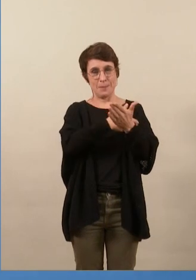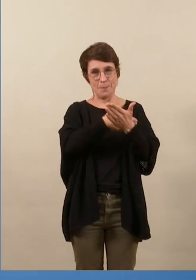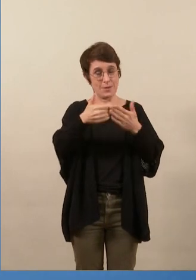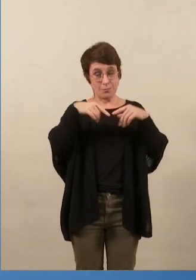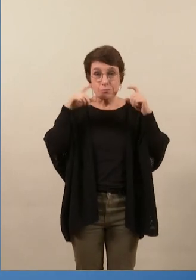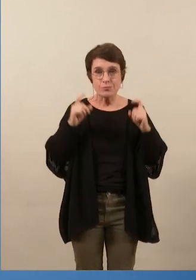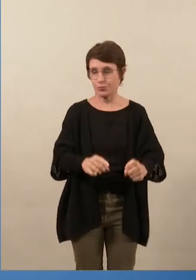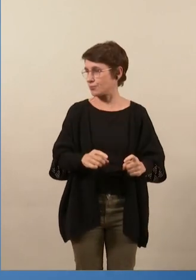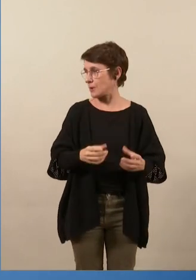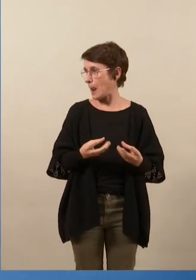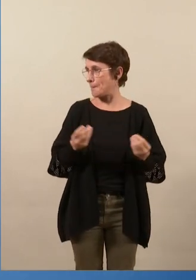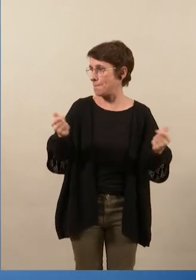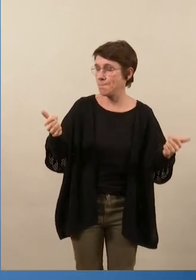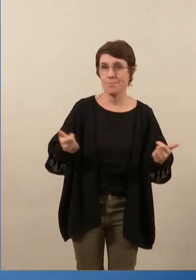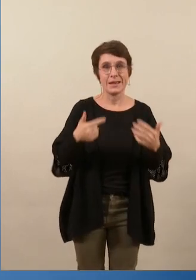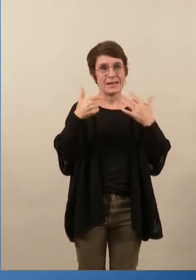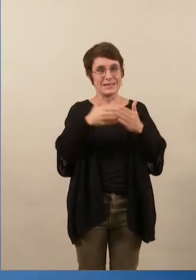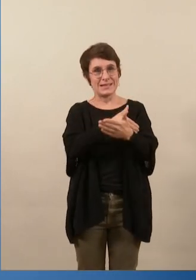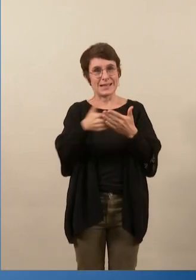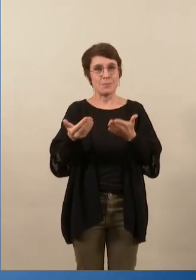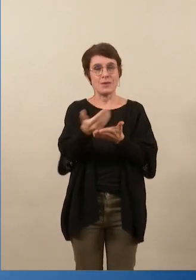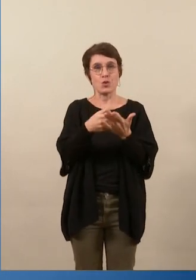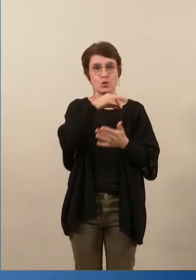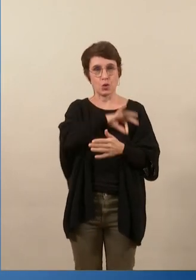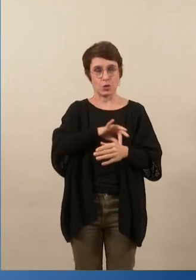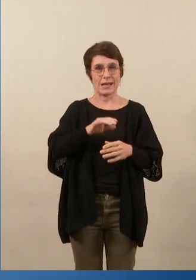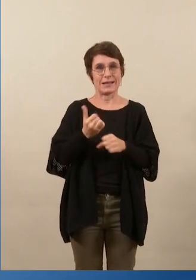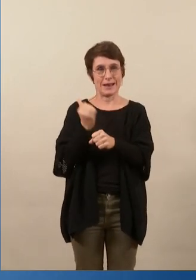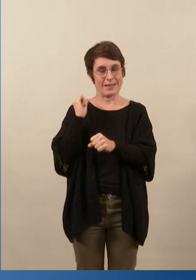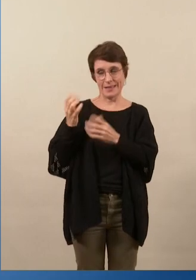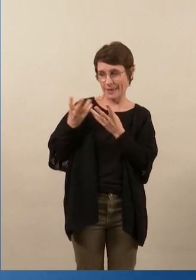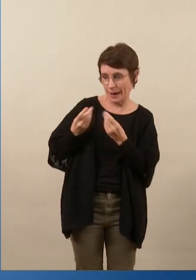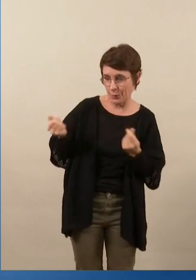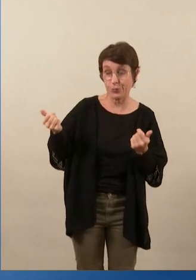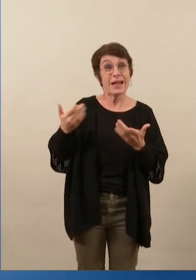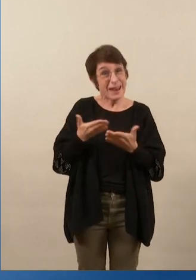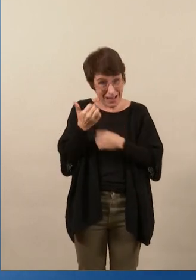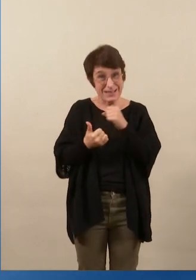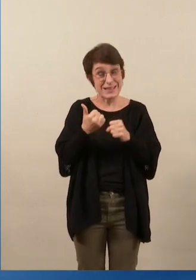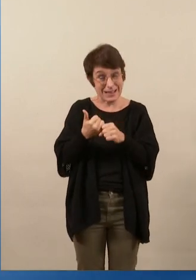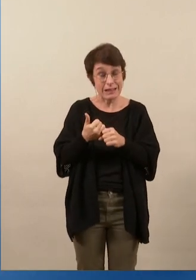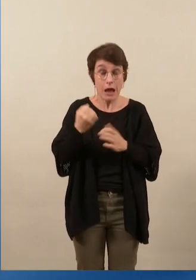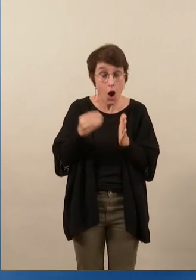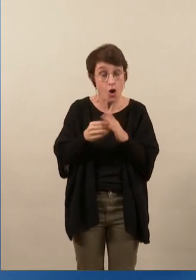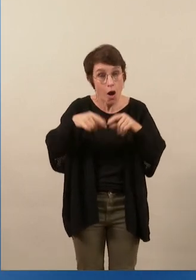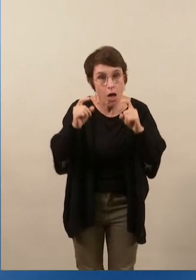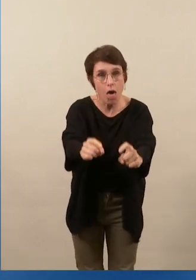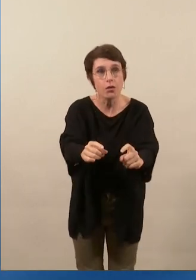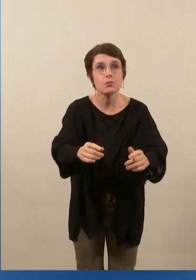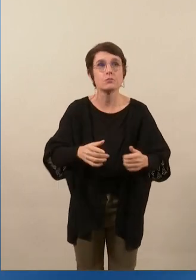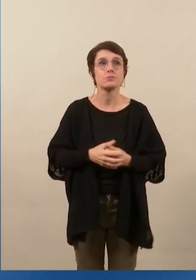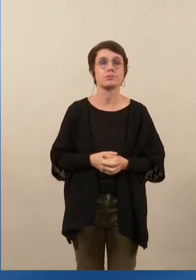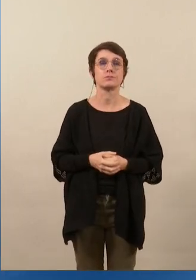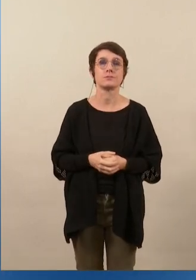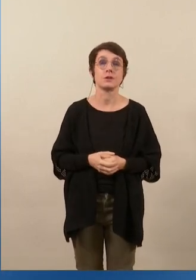ça la disparition de 17 million d'euros de recettes pour les mêmes raisons l'année dernière paraissait déjà beaucoup mais là c'est un nouveau cap